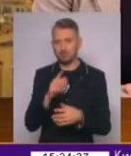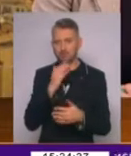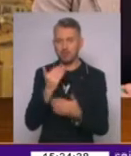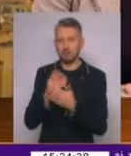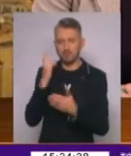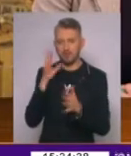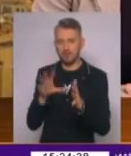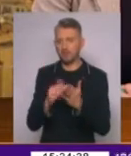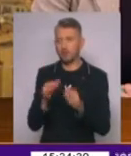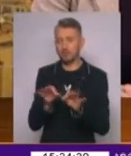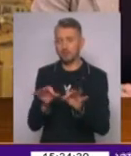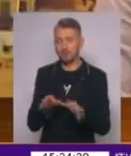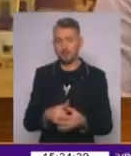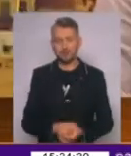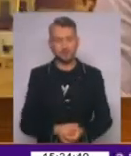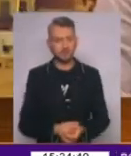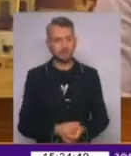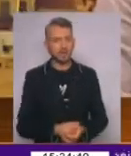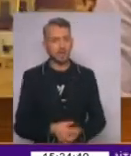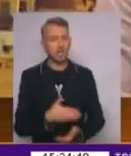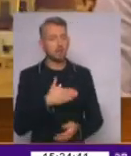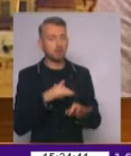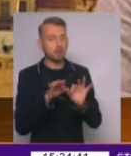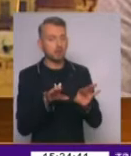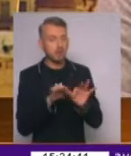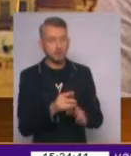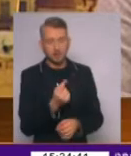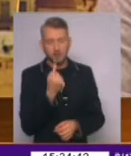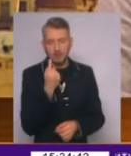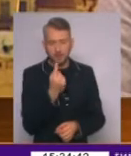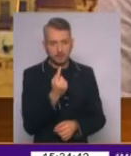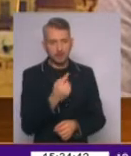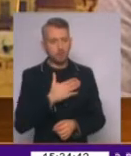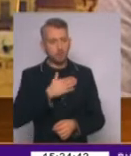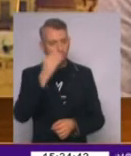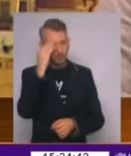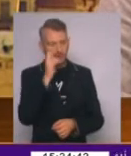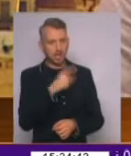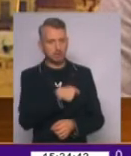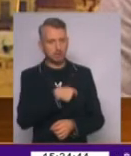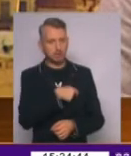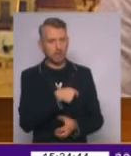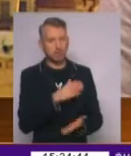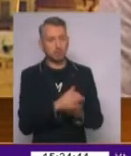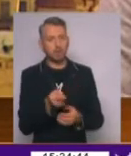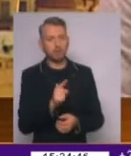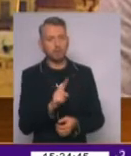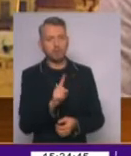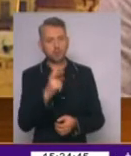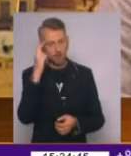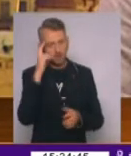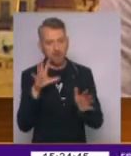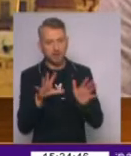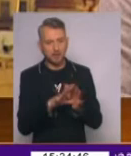Прошу, пані Наталі, ваш коментар. Мій коментар однозначний. Моя позиція як депутата полягає в тому, що